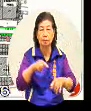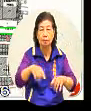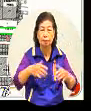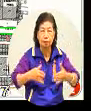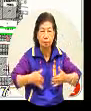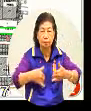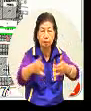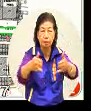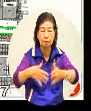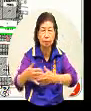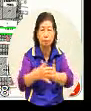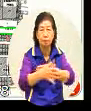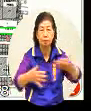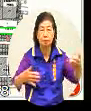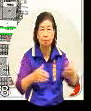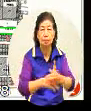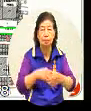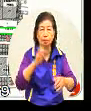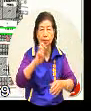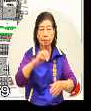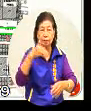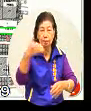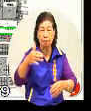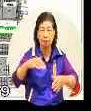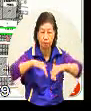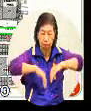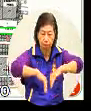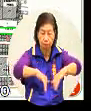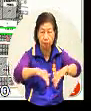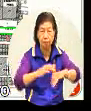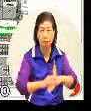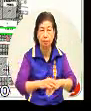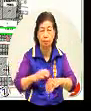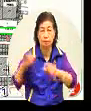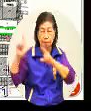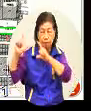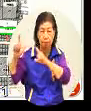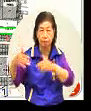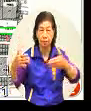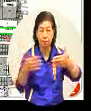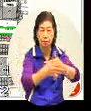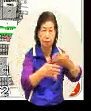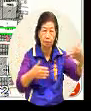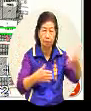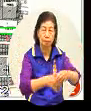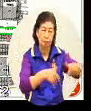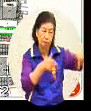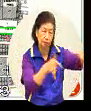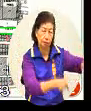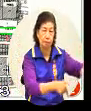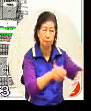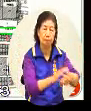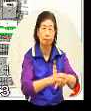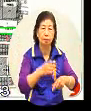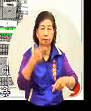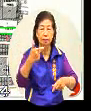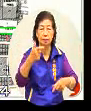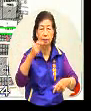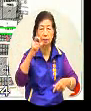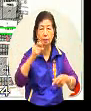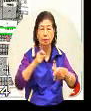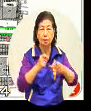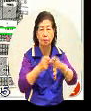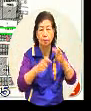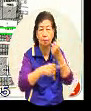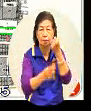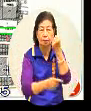通啊，就是这个39巷哈、啊，这个东平通啊，啊，西平这个60公尺吼、啊、无通，西平这